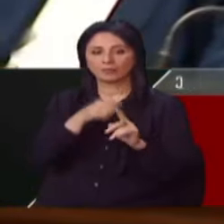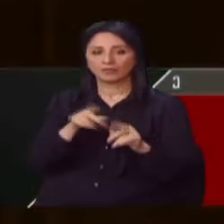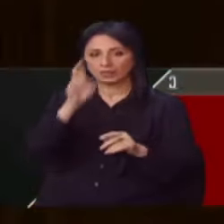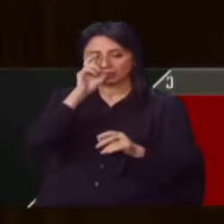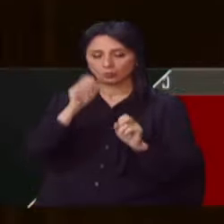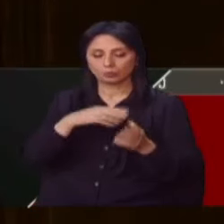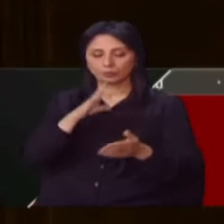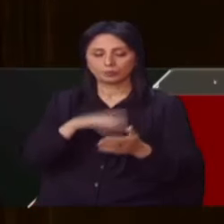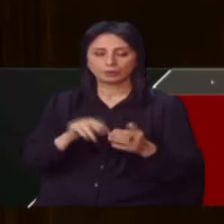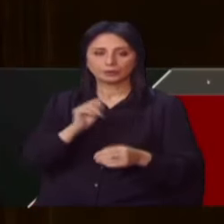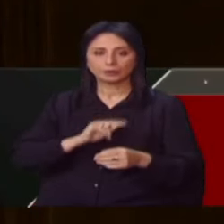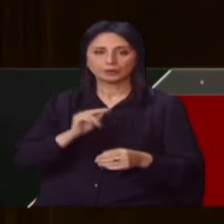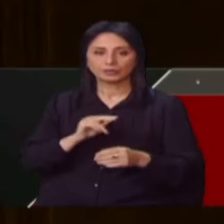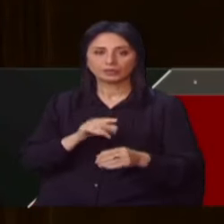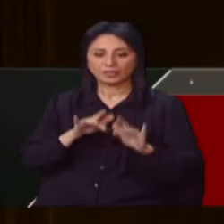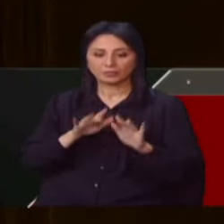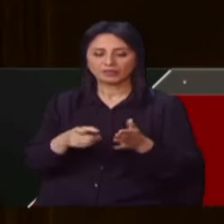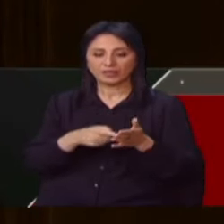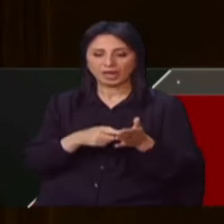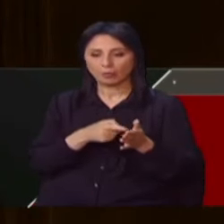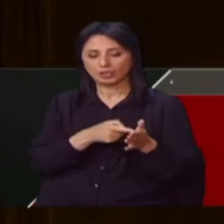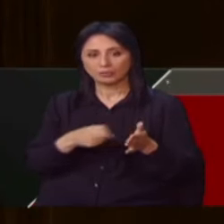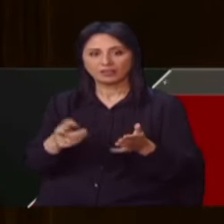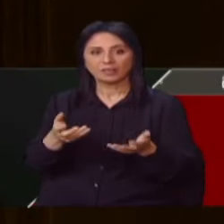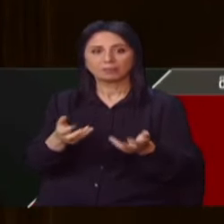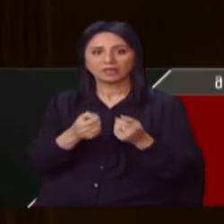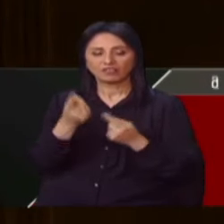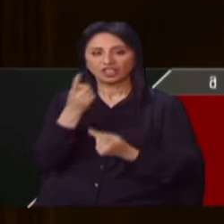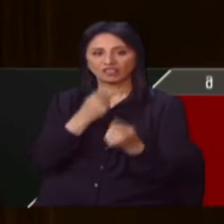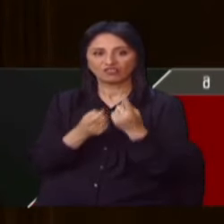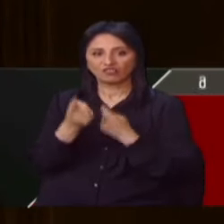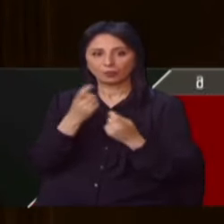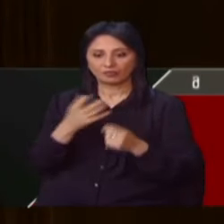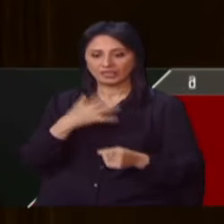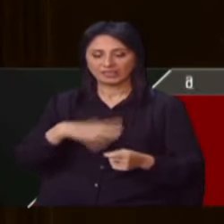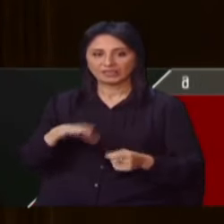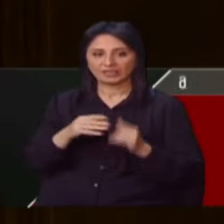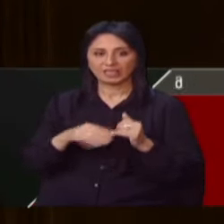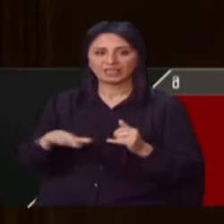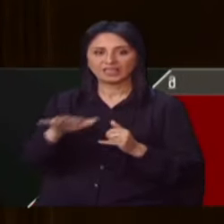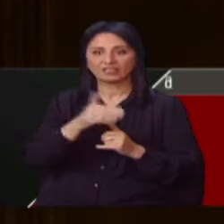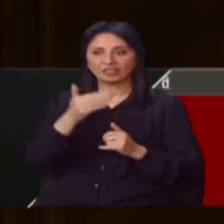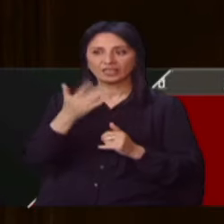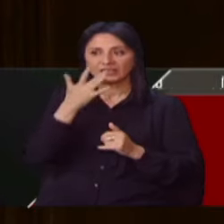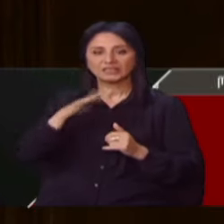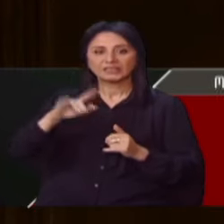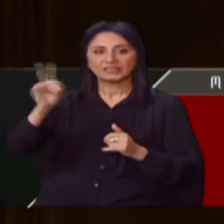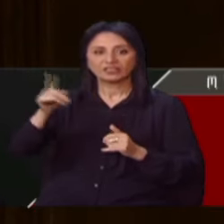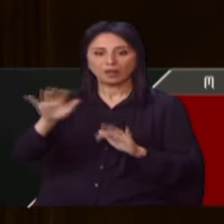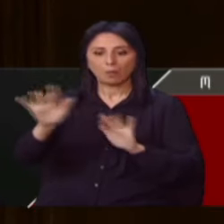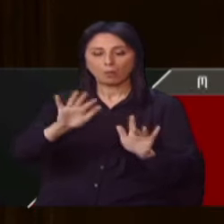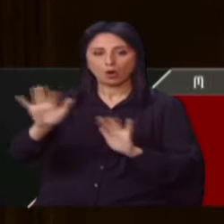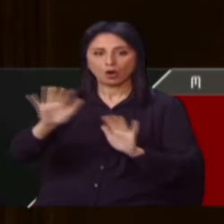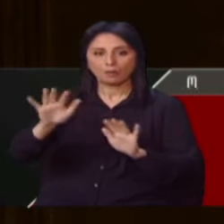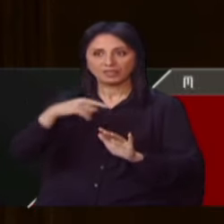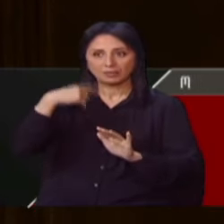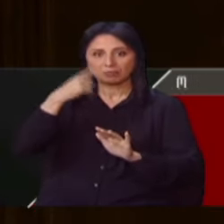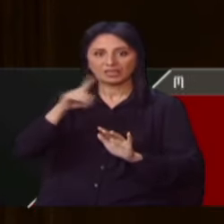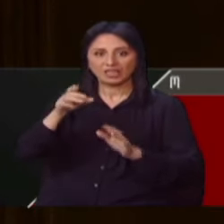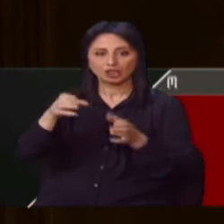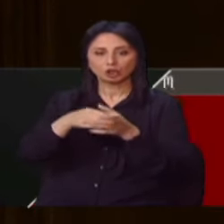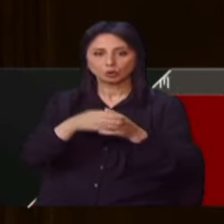სახელმწიფო უსაფრთხოების სამსახურში მიმდინარე გამოძიების ფარგლებში მიღებული ინფორმაციით, საქართველოს ტერიტორიასა და მის ფარგლებს გარეთ მოქმედი პირთა